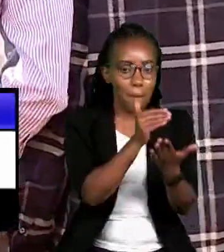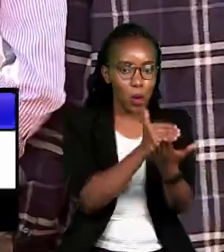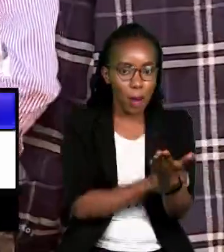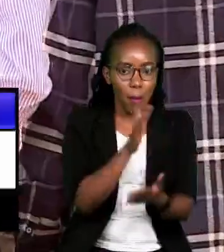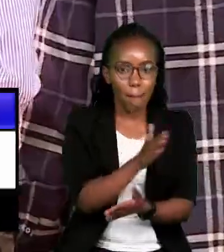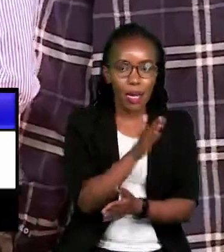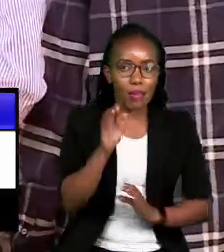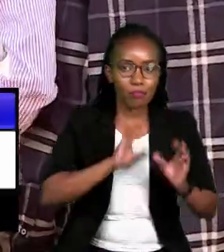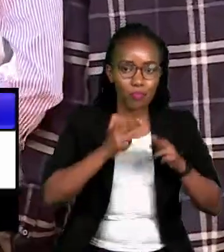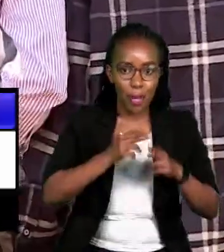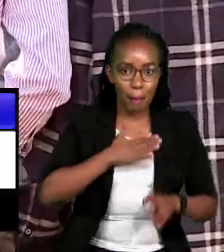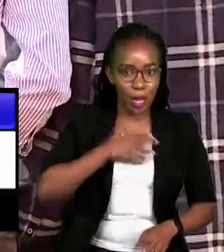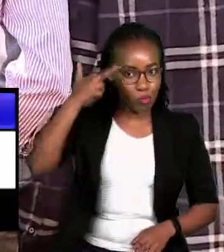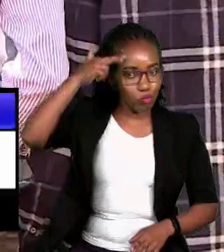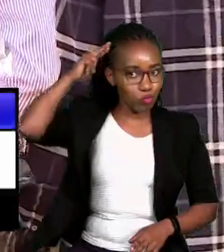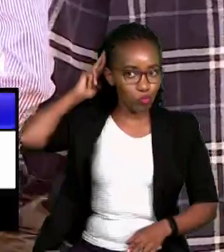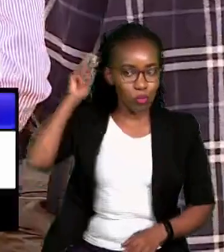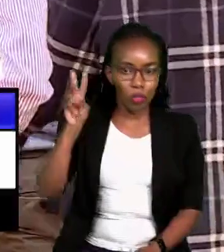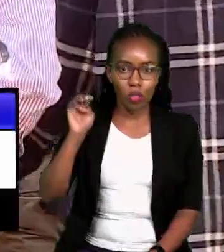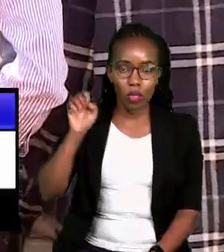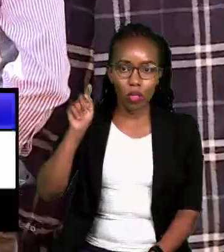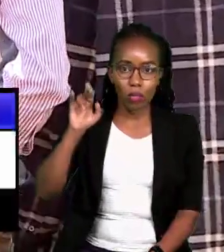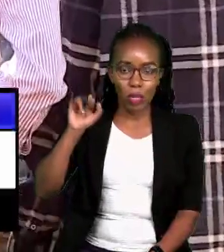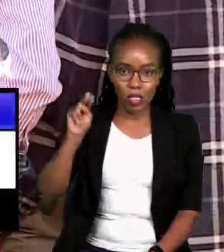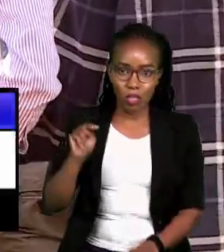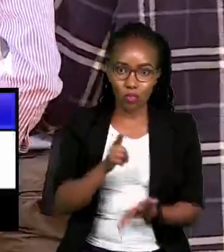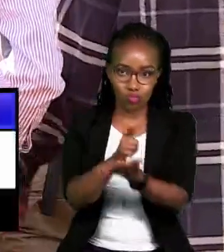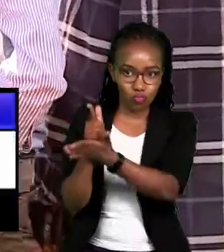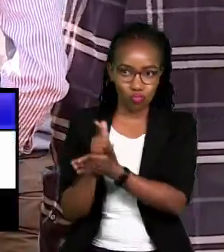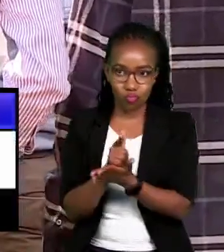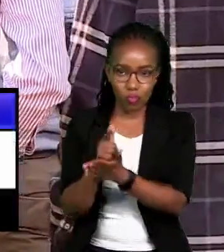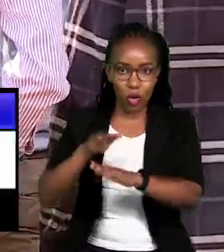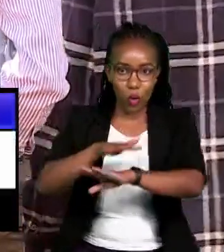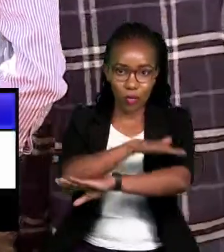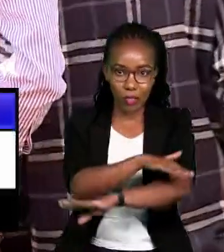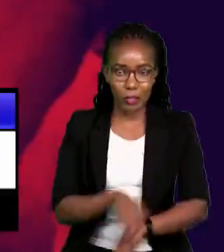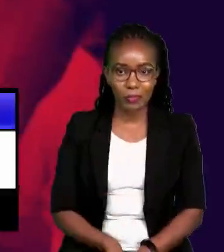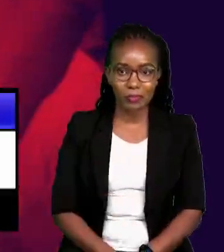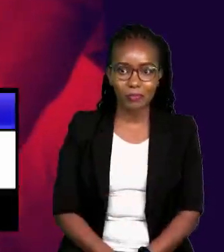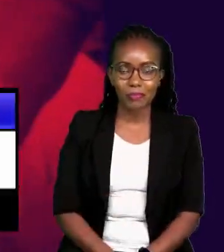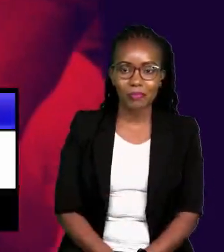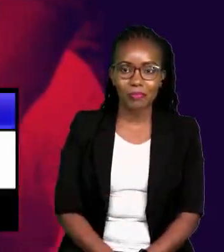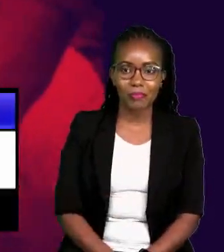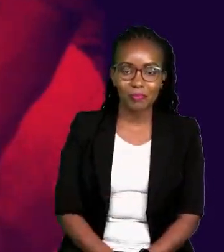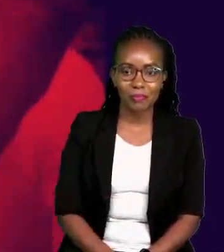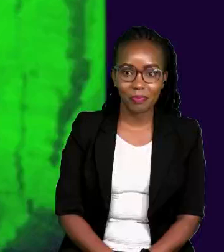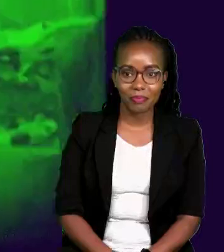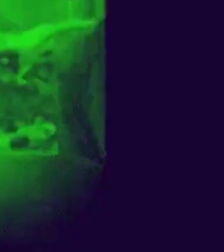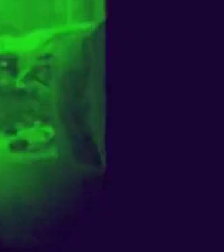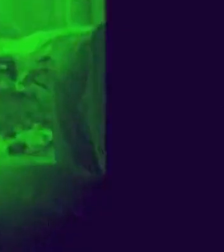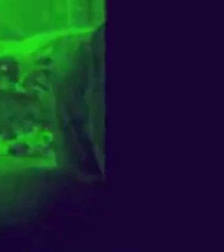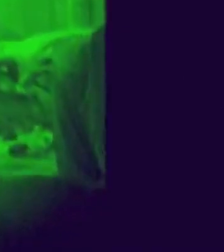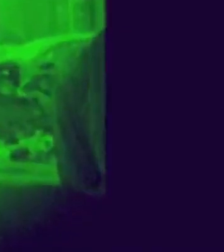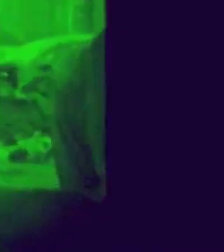Bunge la Mwananchi. I'm Robert Toma and Metin Nyatichi has made it possible with the camera work. Good evening. Wa Kenya wengi wanasafu.